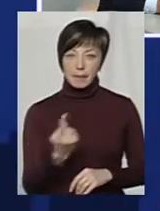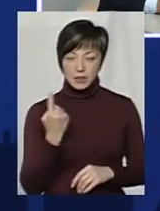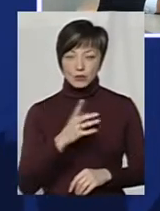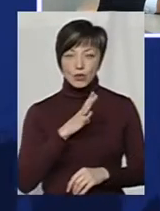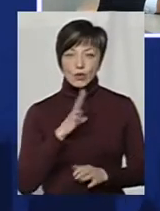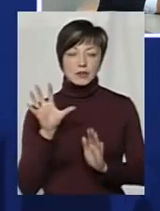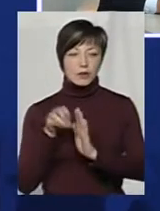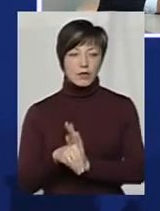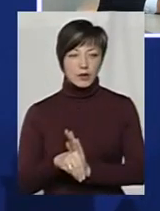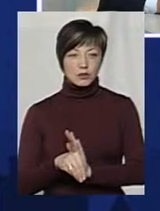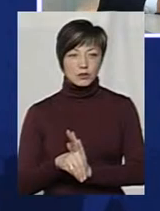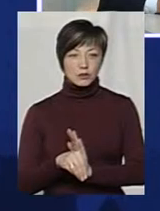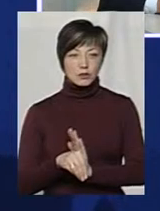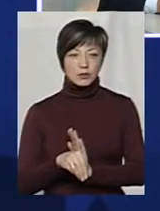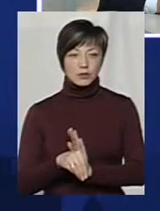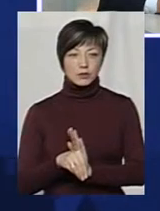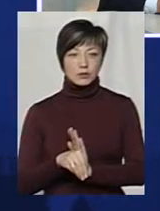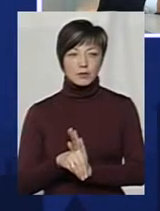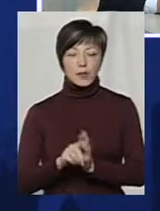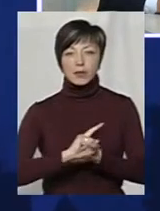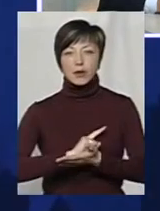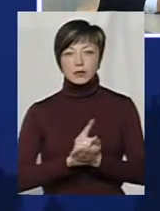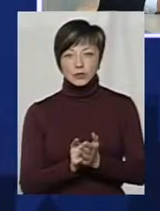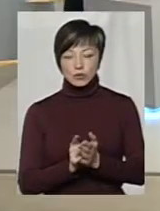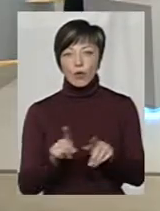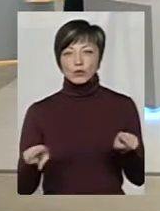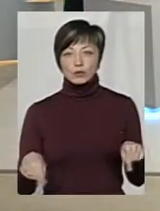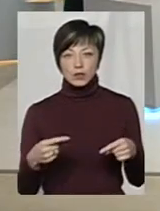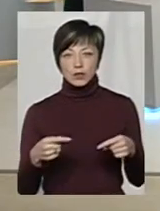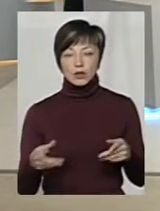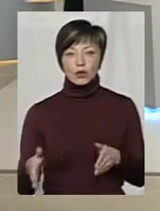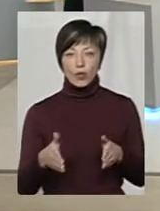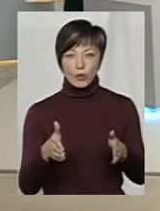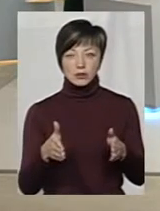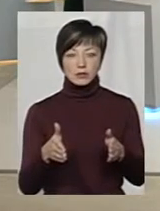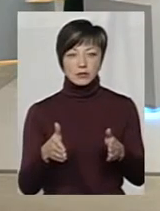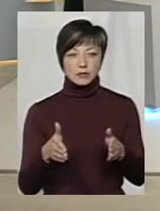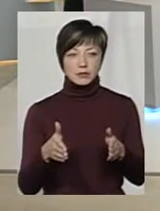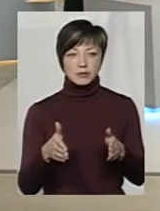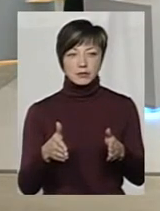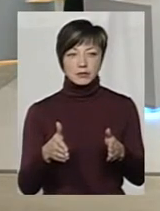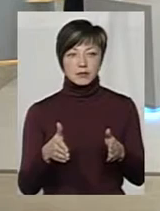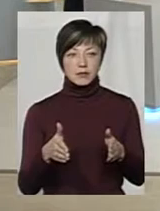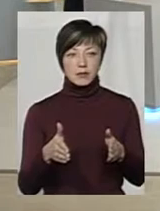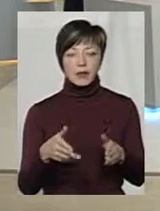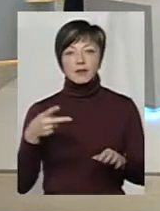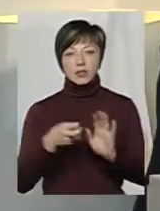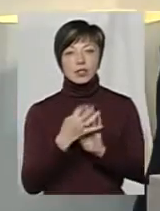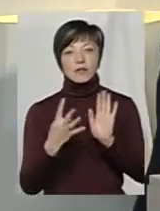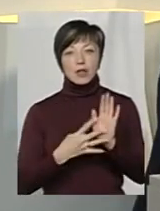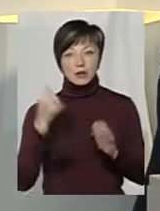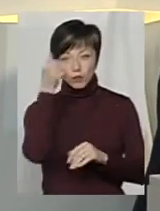було запроваджено, от, щоб терміново створити дороги от таким чином. На 2019